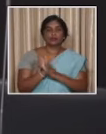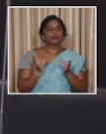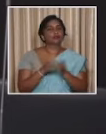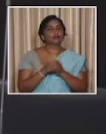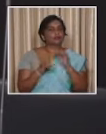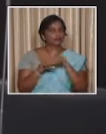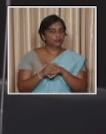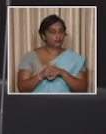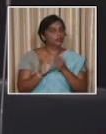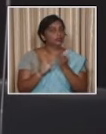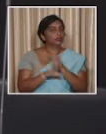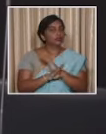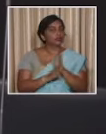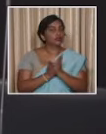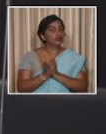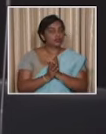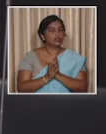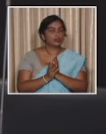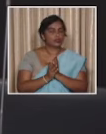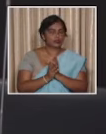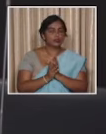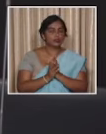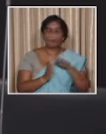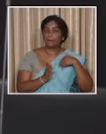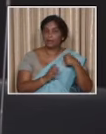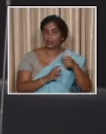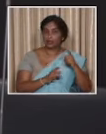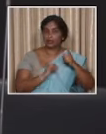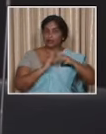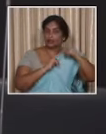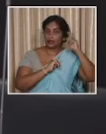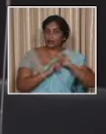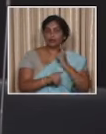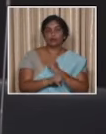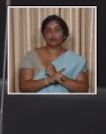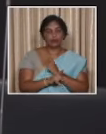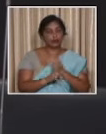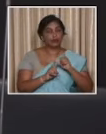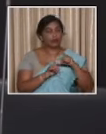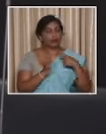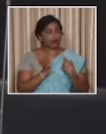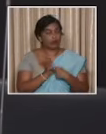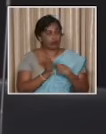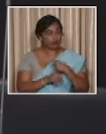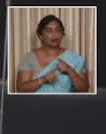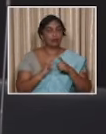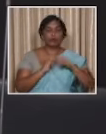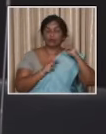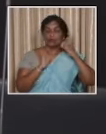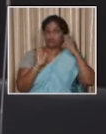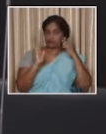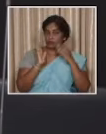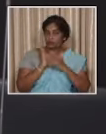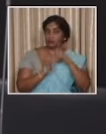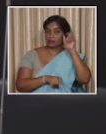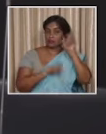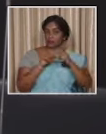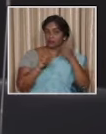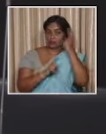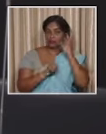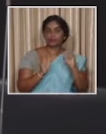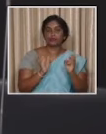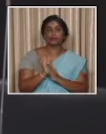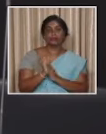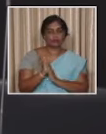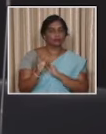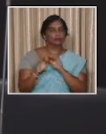තිබෙනවා. හිටපු දුම්රිය සාමාන්‍ය අධිකාරීවරු, විශ්වවිද්‍යාල ආචාර්ය මහාචාර්යවරු හා ඒ විෂයානුබද්ධ වියතුන්ගේ සමන්විත කමිටුවක්